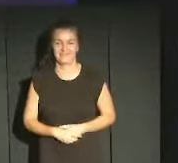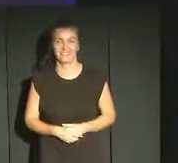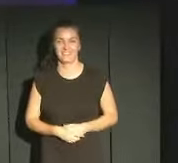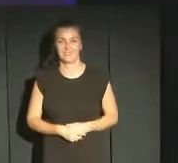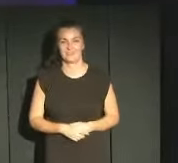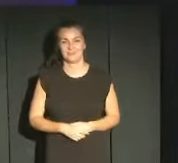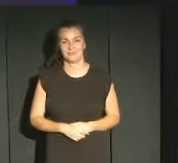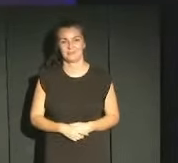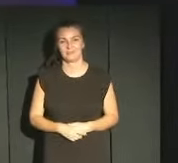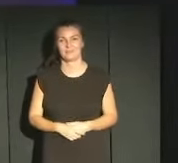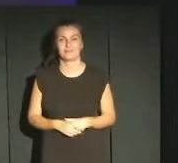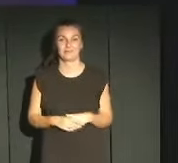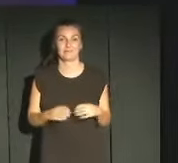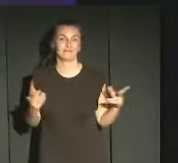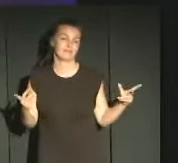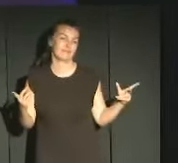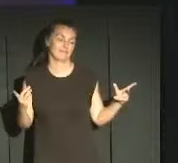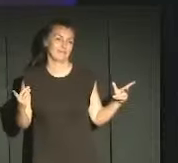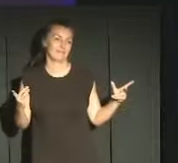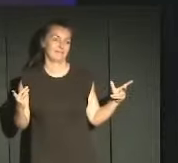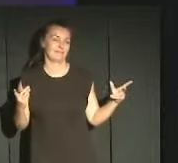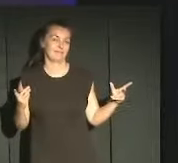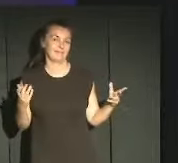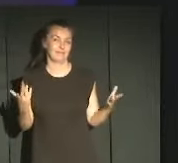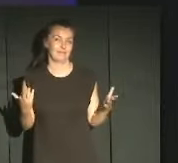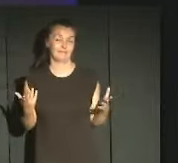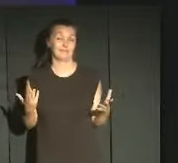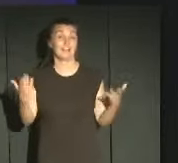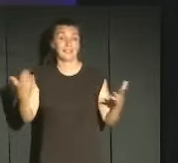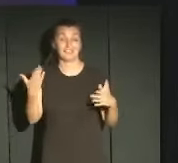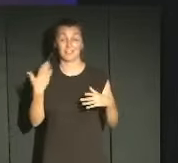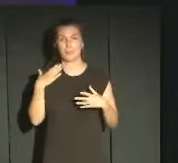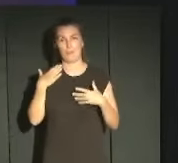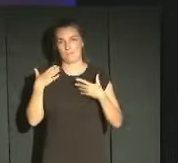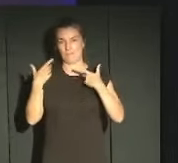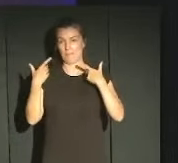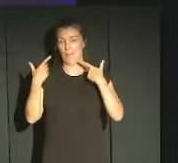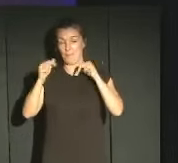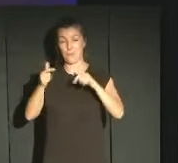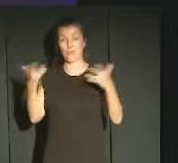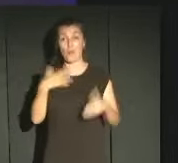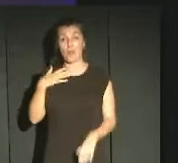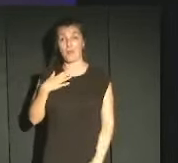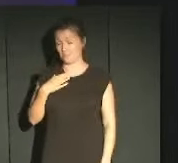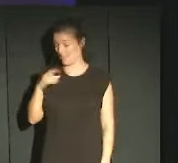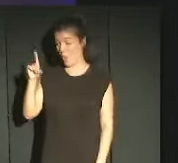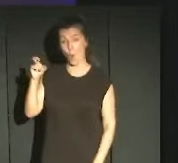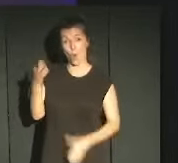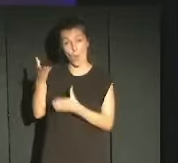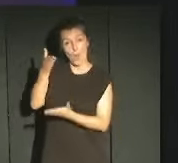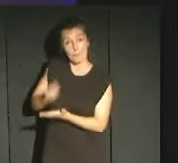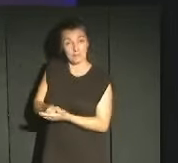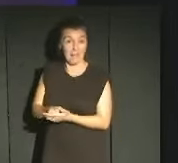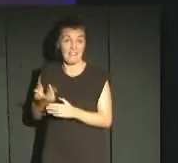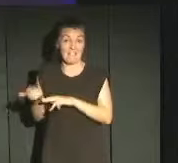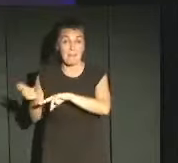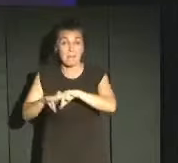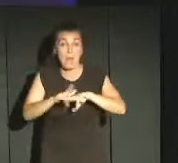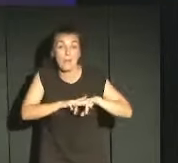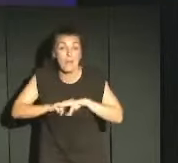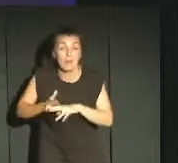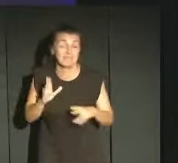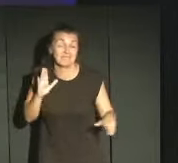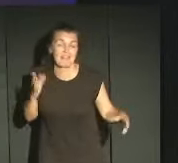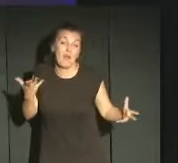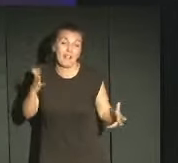Kevin c'est pour illustrer que une journée sans eau et on meurt tous voilà pourquoi il ne faut pas accaparer